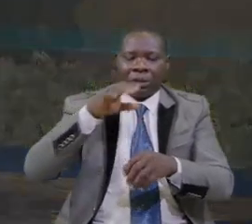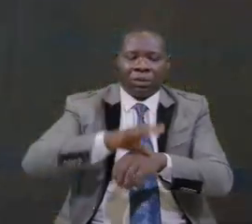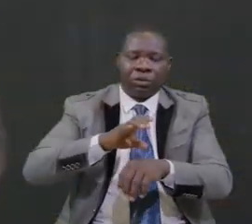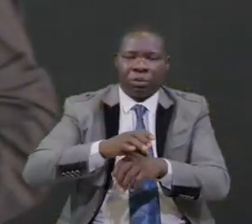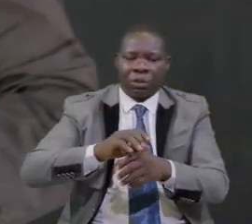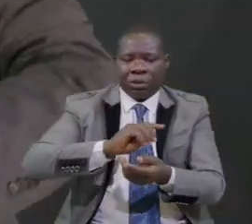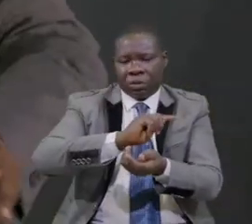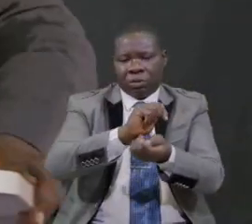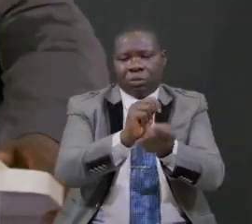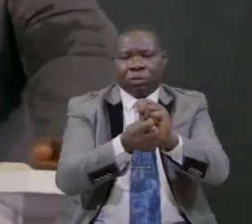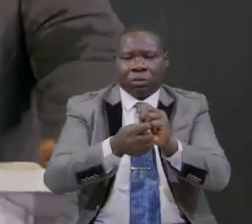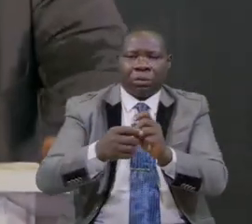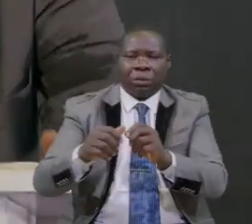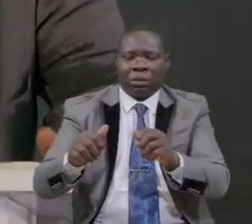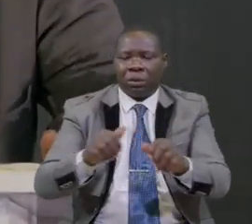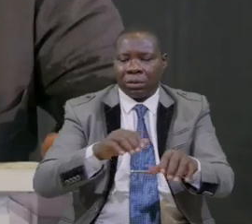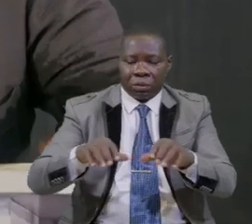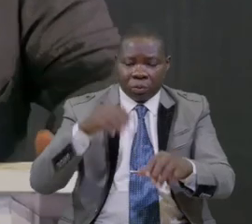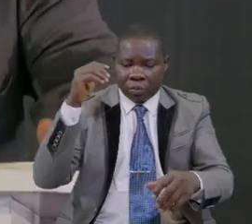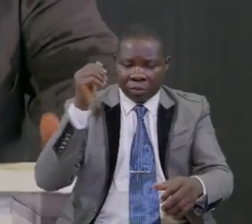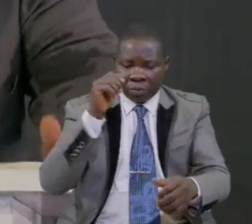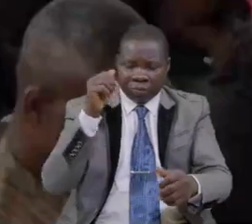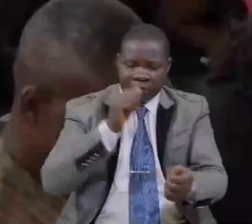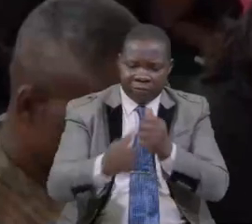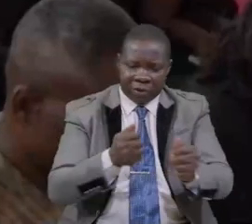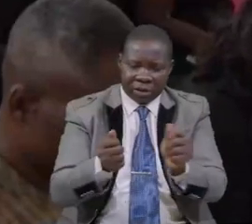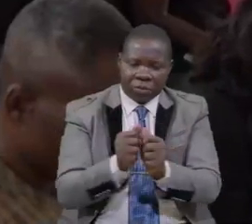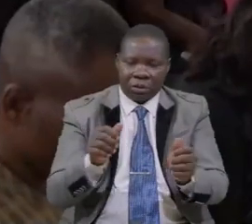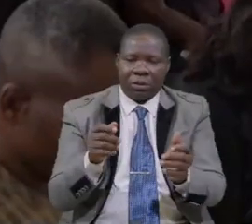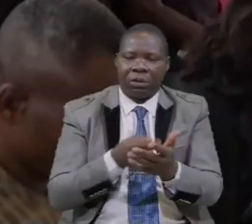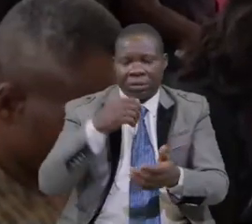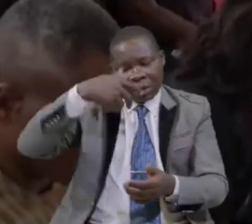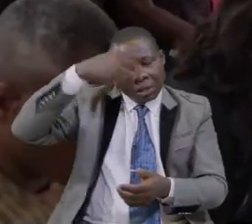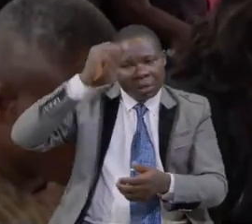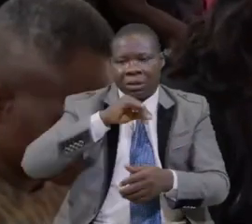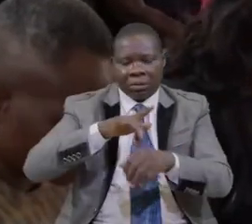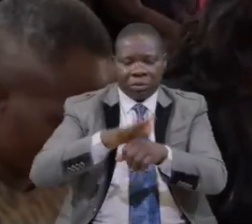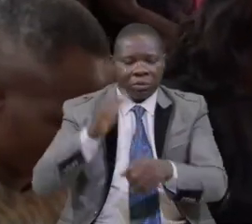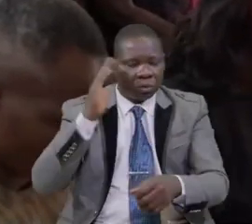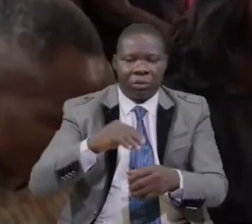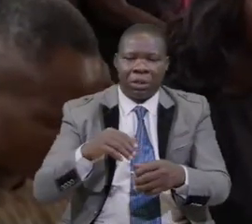moustiquaires vont s'occuper d'eux-mêmes. Alors, nous pensons à cette onction